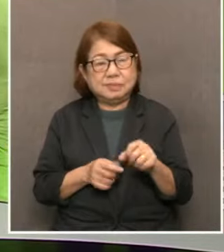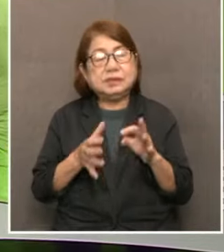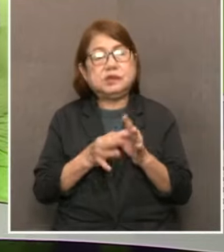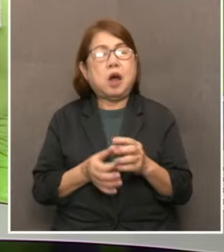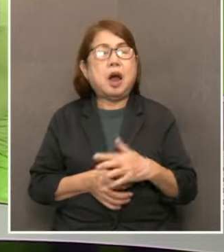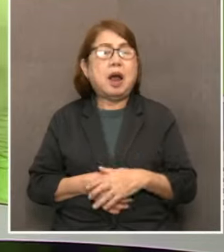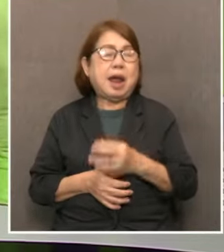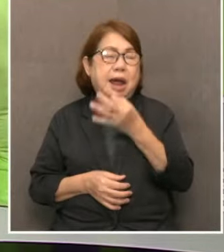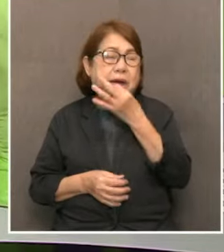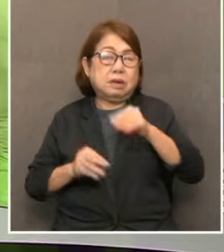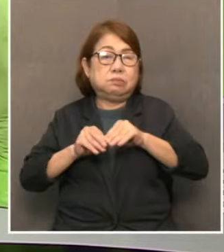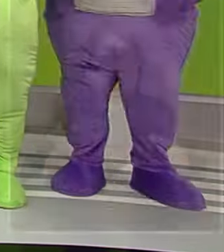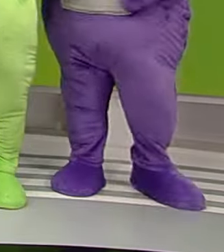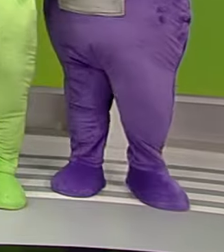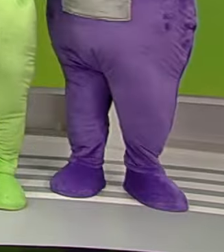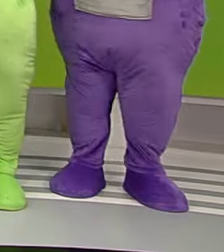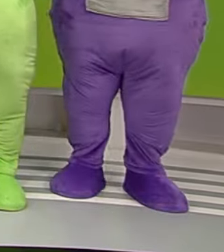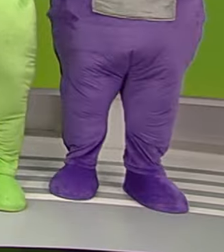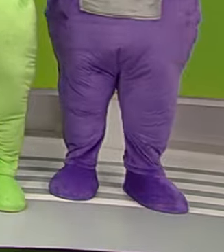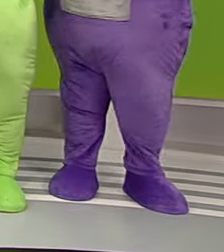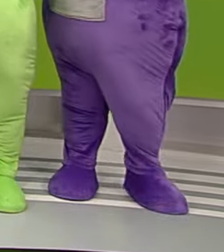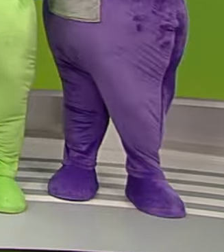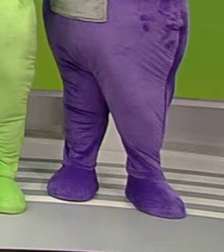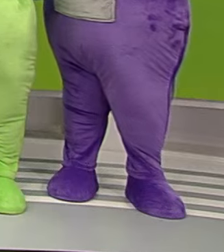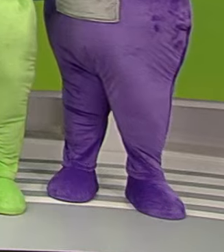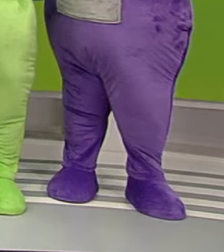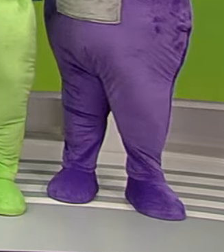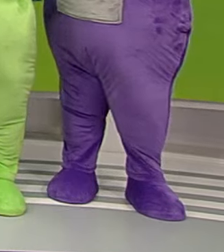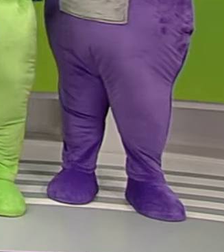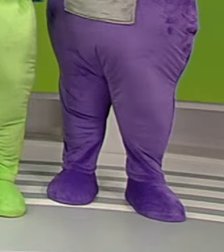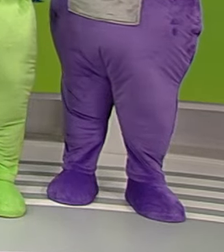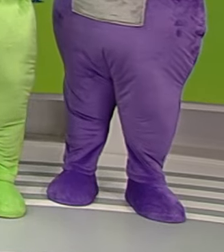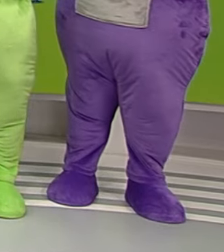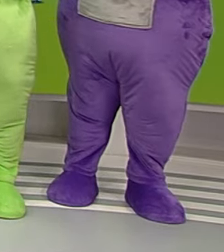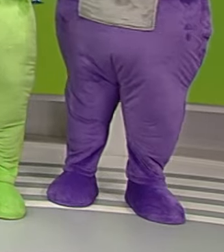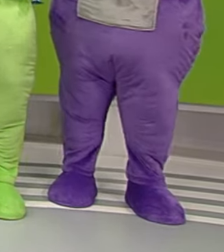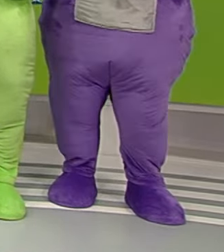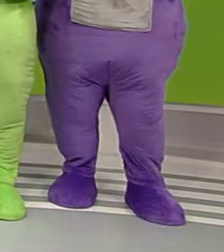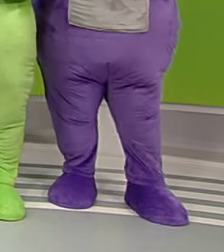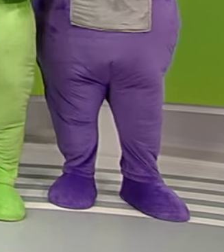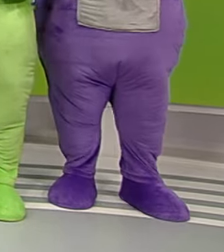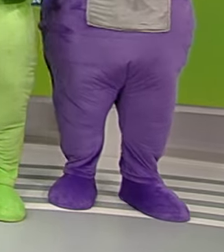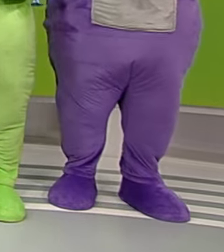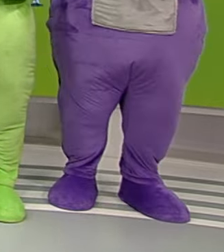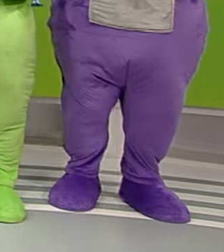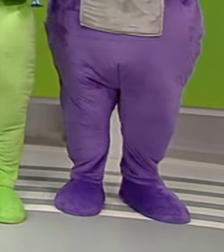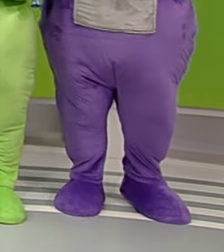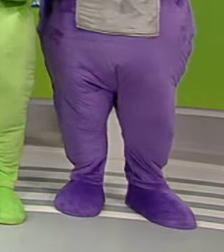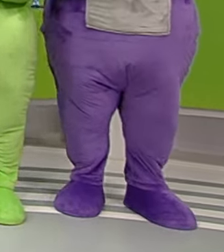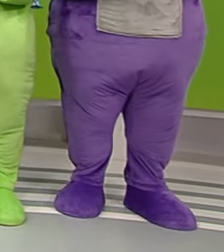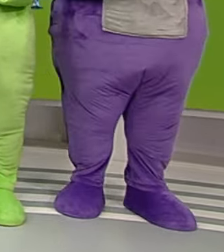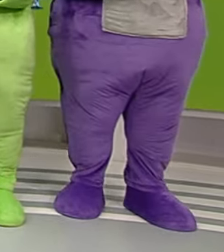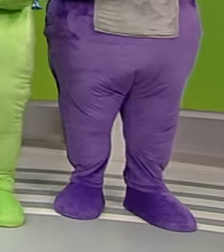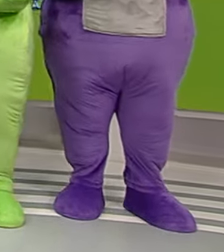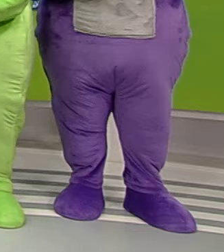ได้จริงๆแลเป็นอาชีพสุจริตที่ผู้ประกอบคือตัวศิลปินที่ทำอาชีพนี้ก็สามารถแสดงออกได้อย่างเต็มอืครับผมอันนี้ผมมีคำถาม